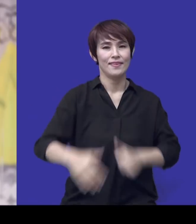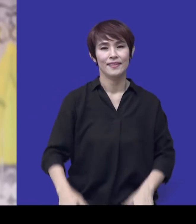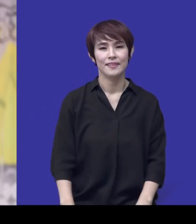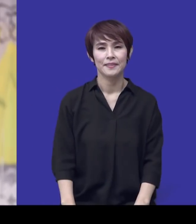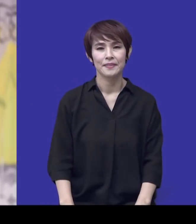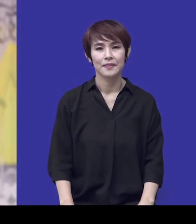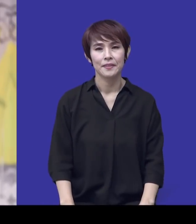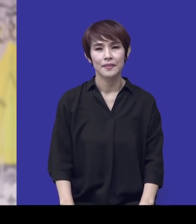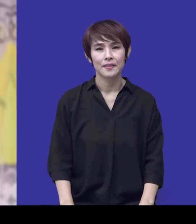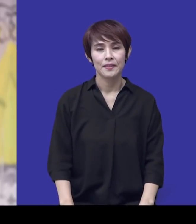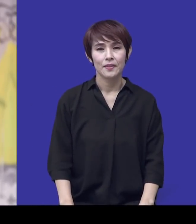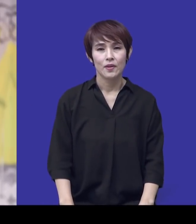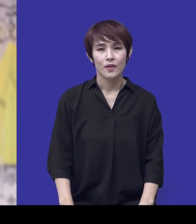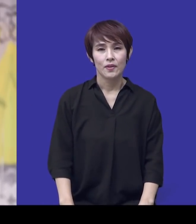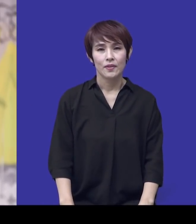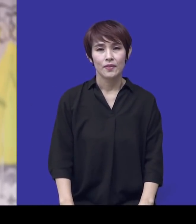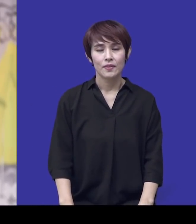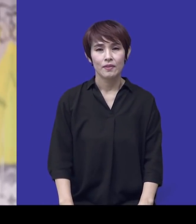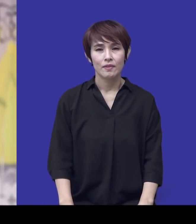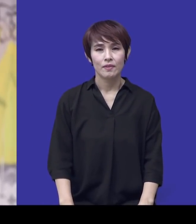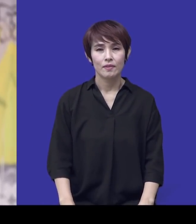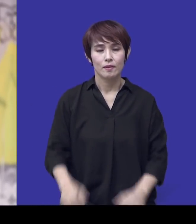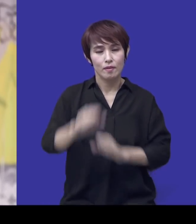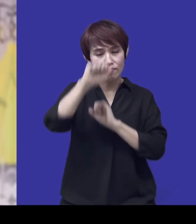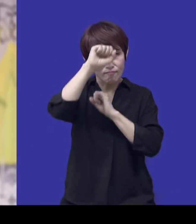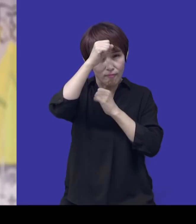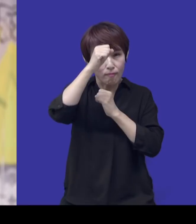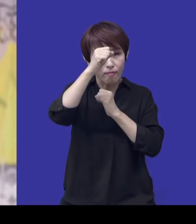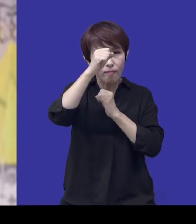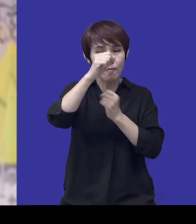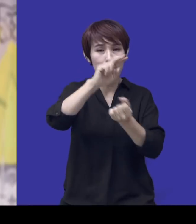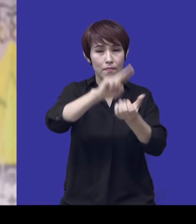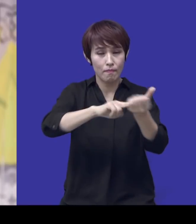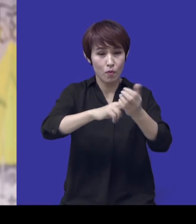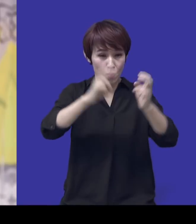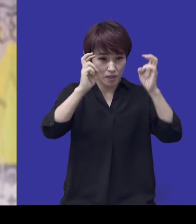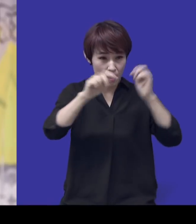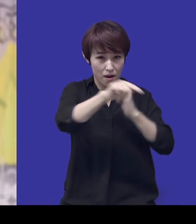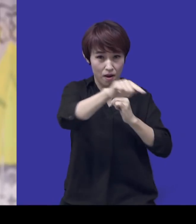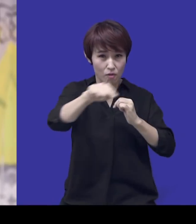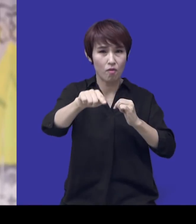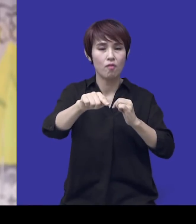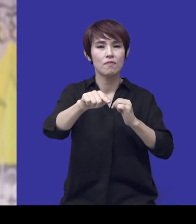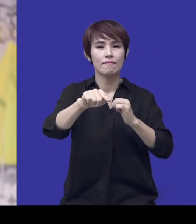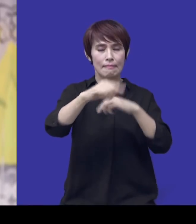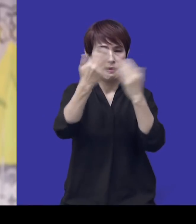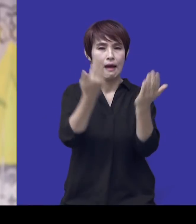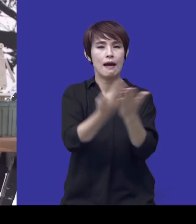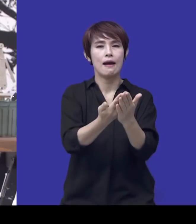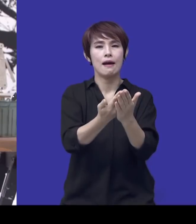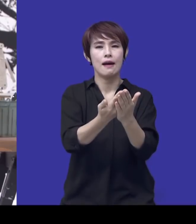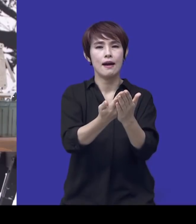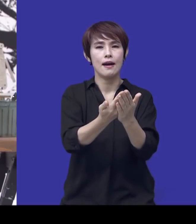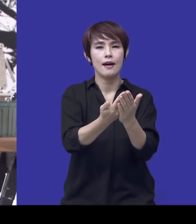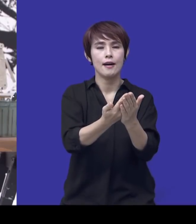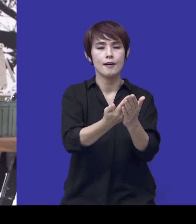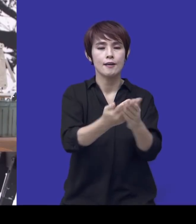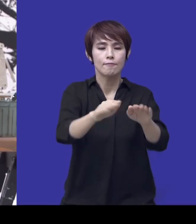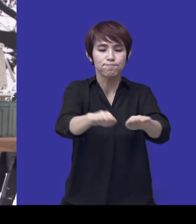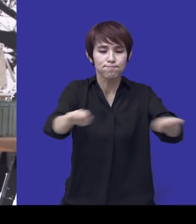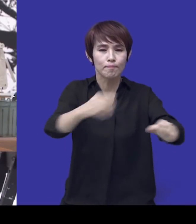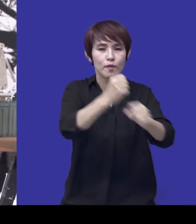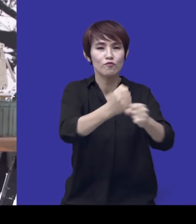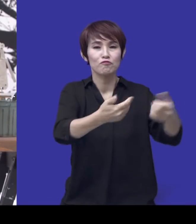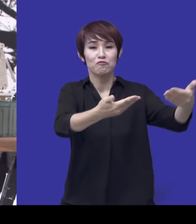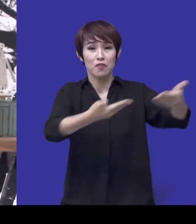엄청나게 큰 그 아웃도어 회사에서 갑자기 전화가 오더니 저희 신발을 아웃도어 전 매장에 다 깔아주겠다는 거예요. 예. 지금